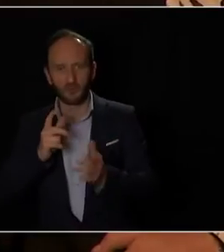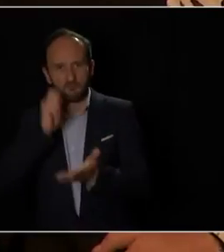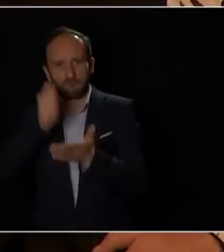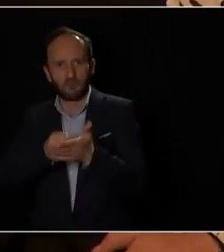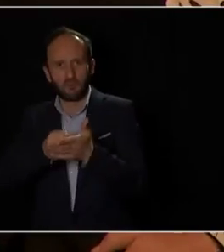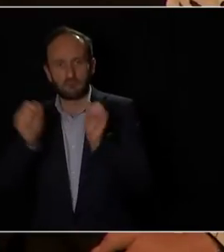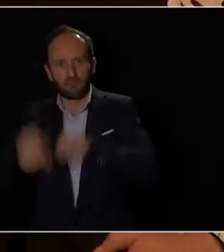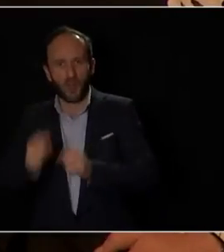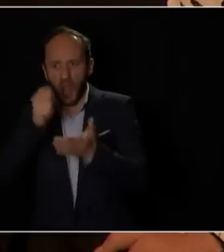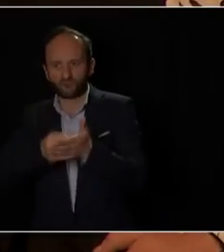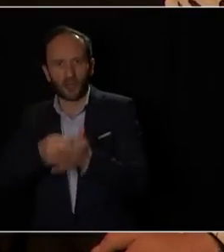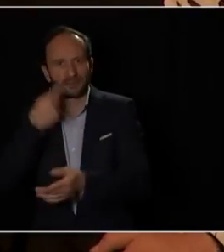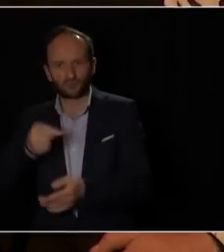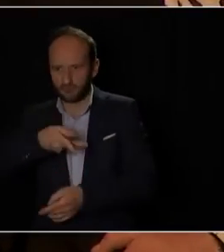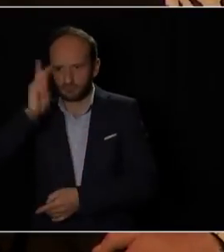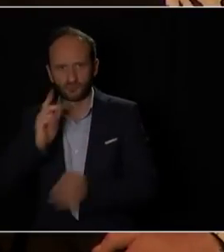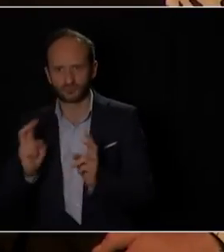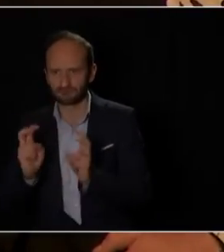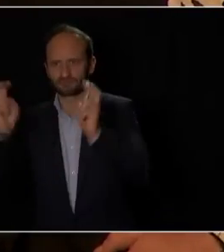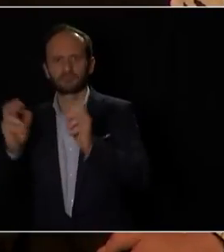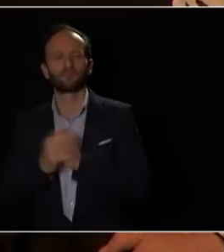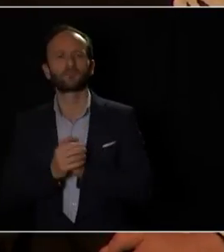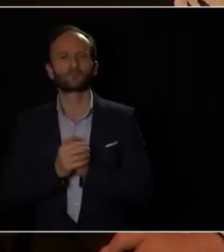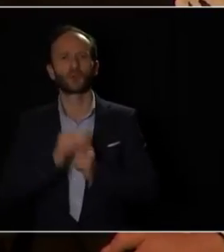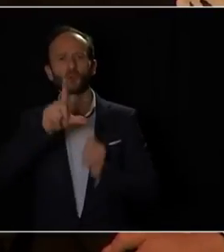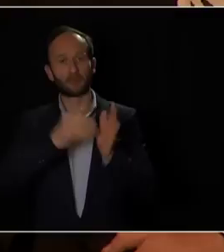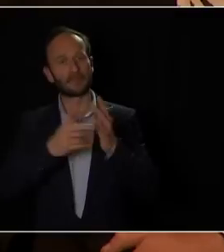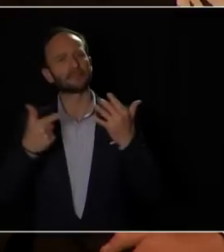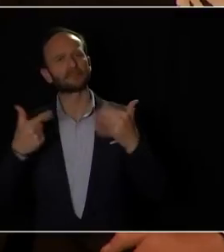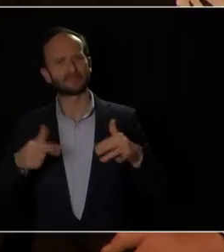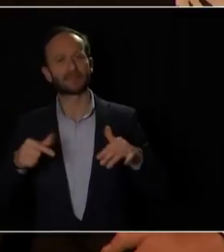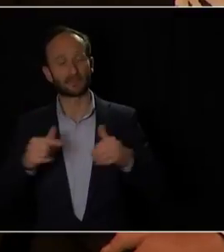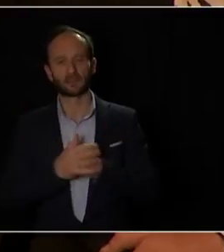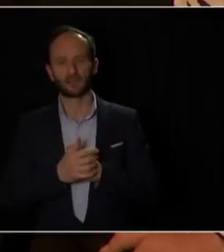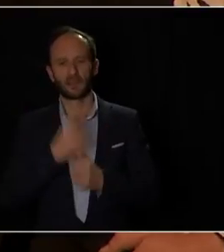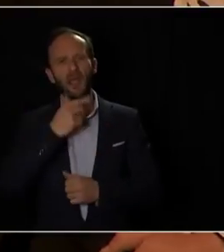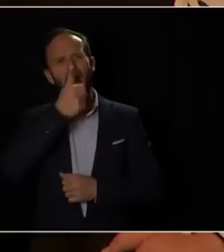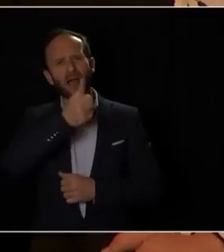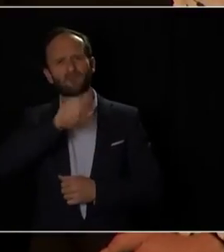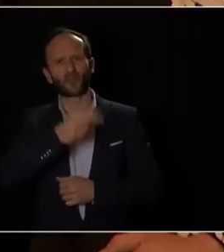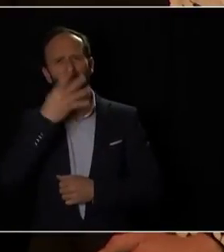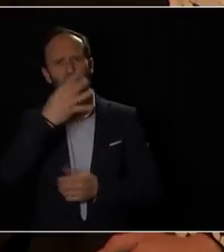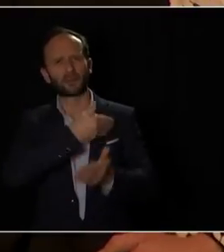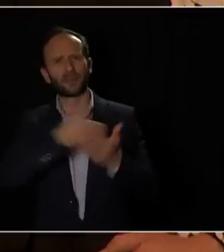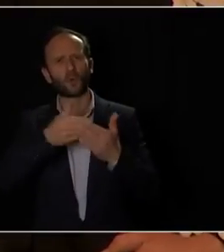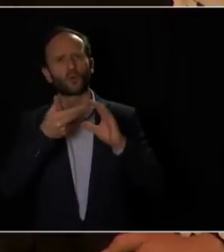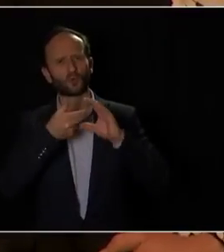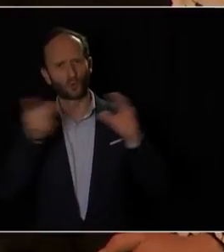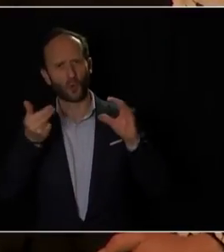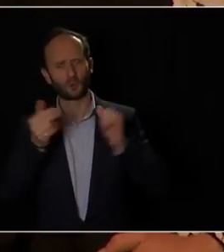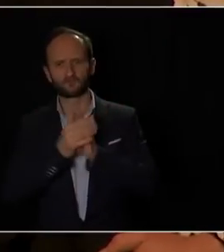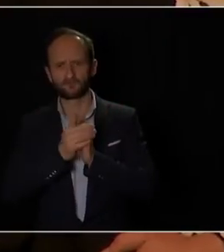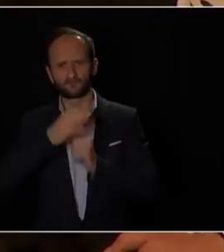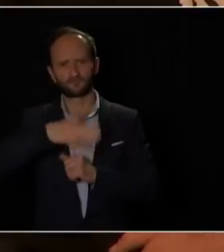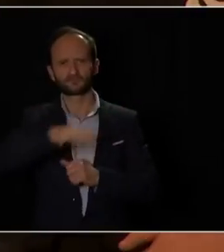des Dijonnais. En 2017, ce seront ainsi 1,4 million d'euros que le délégataire de